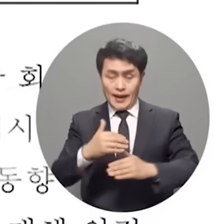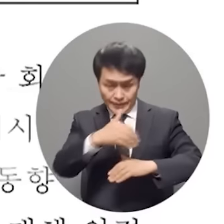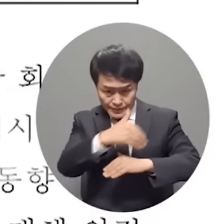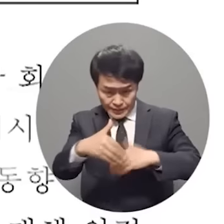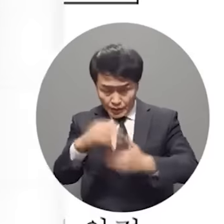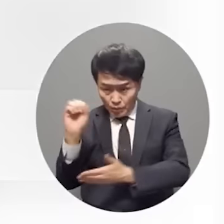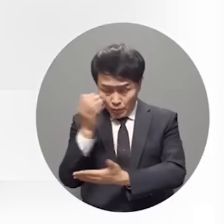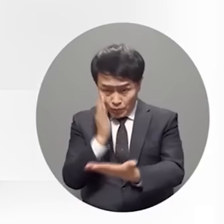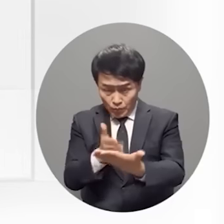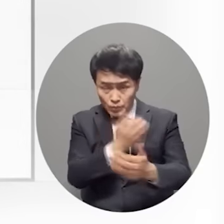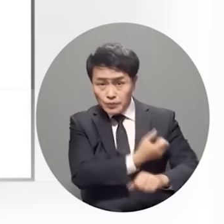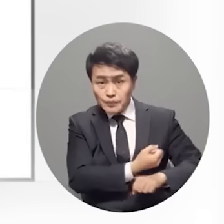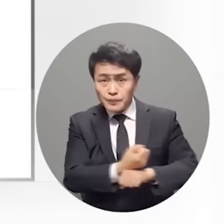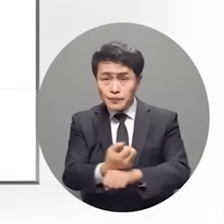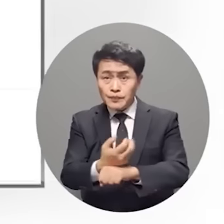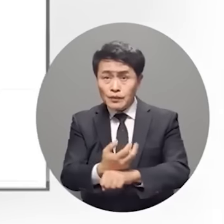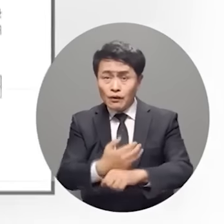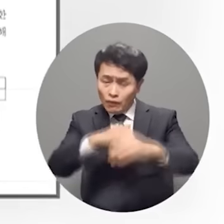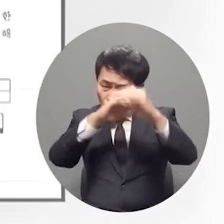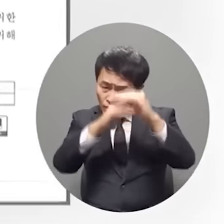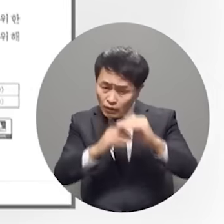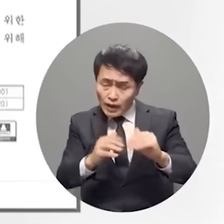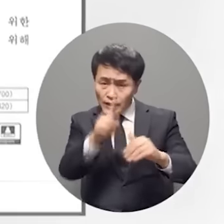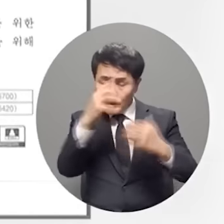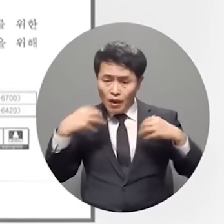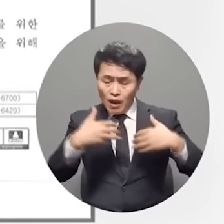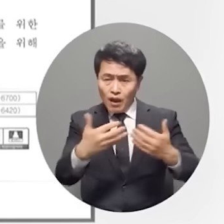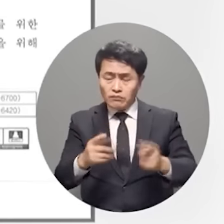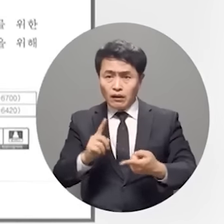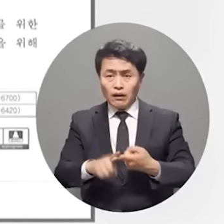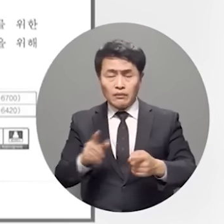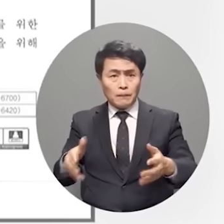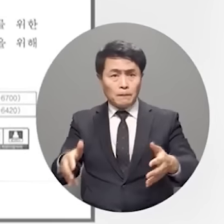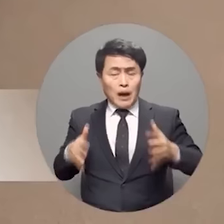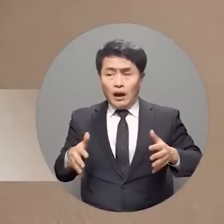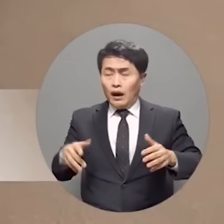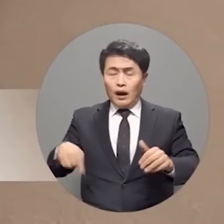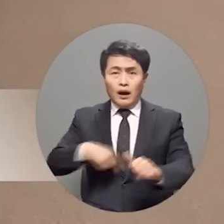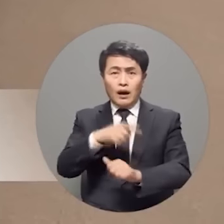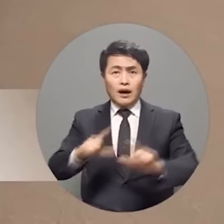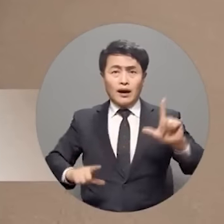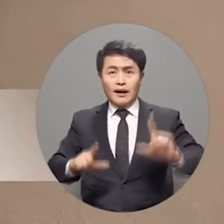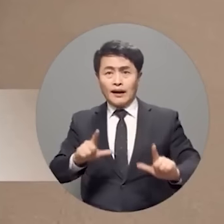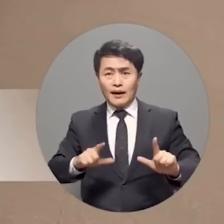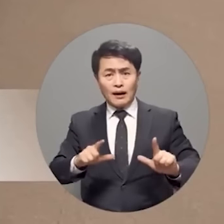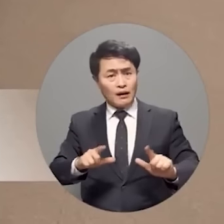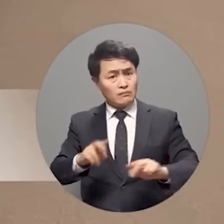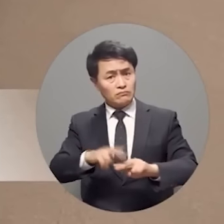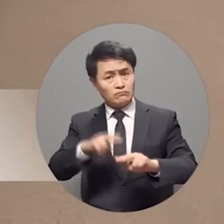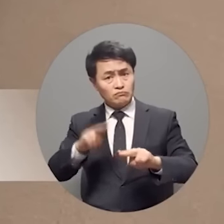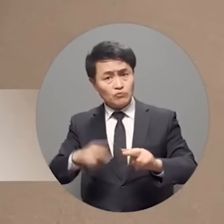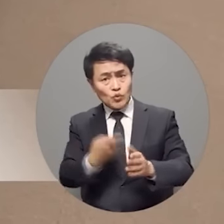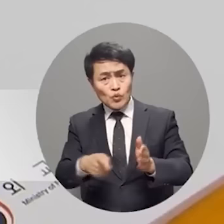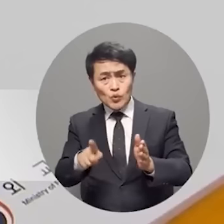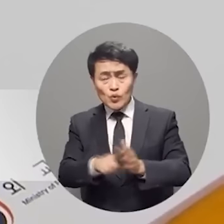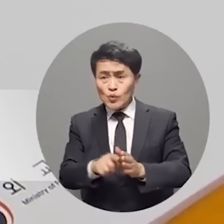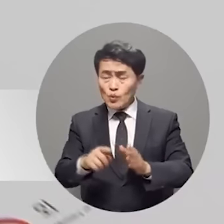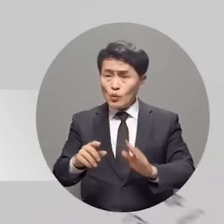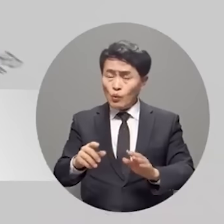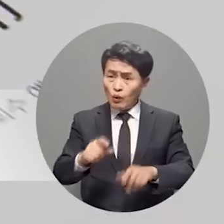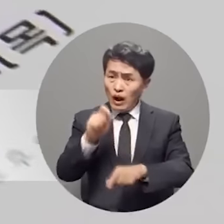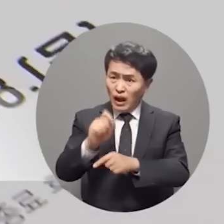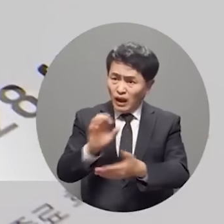보도자료를 쏟아냈던 관련 부처들 역시 머쓱해진 상황입니다 당장 그만둘 대사를 위해 행정력을